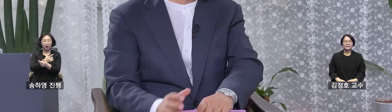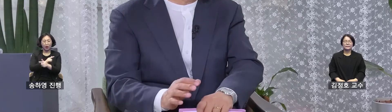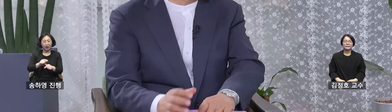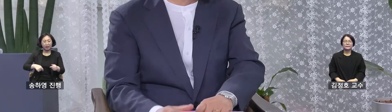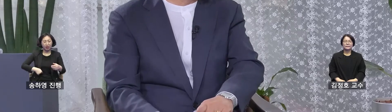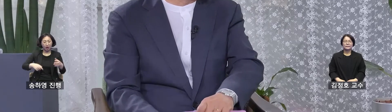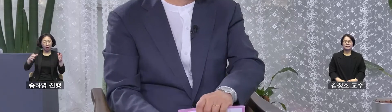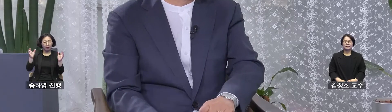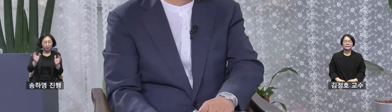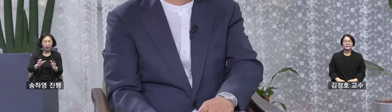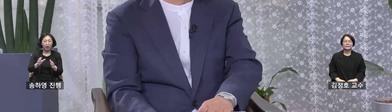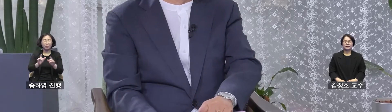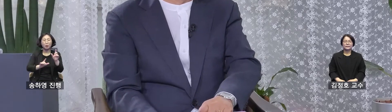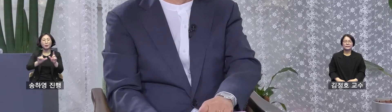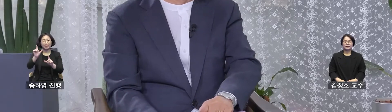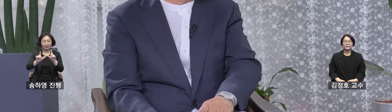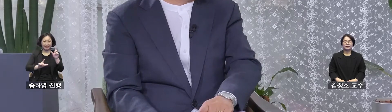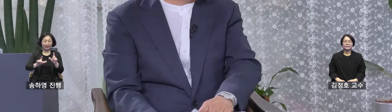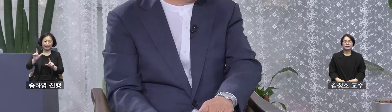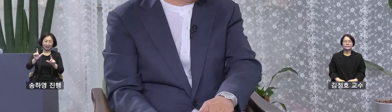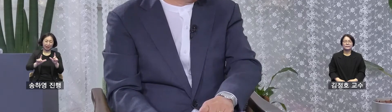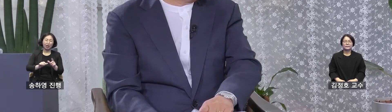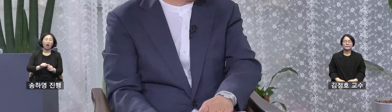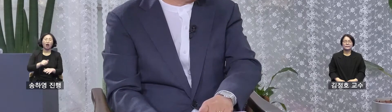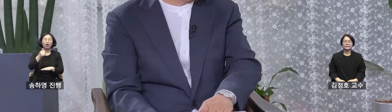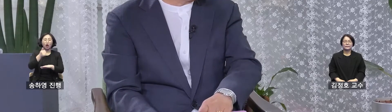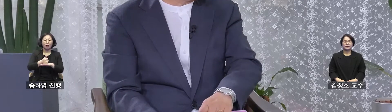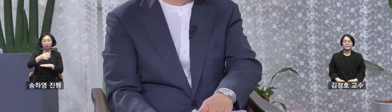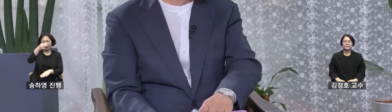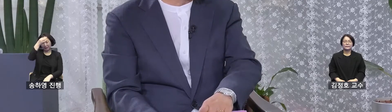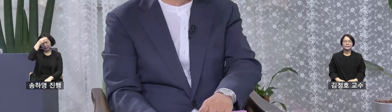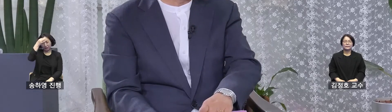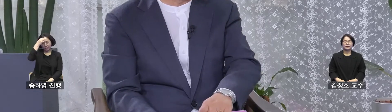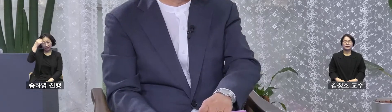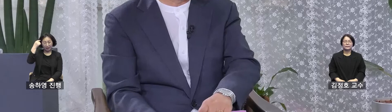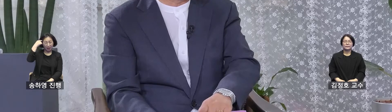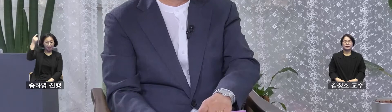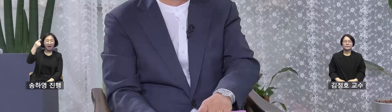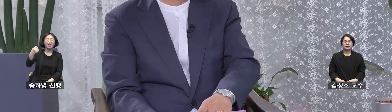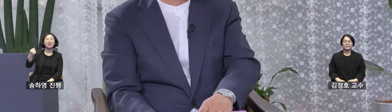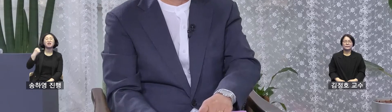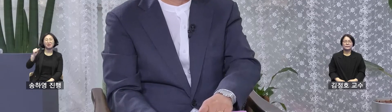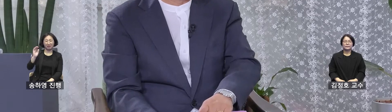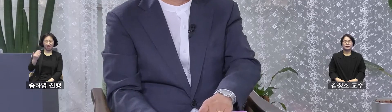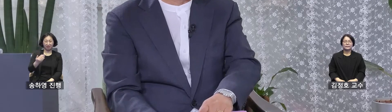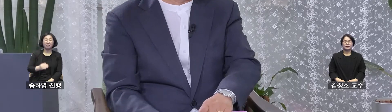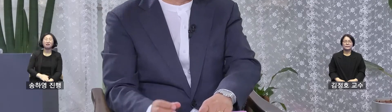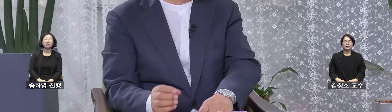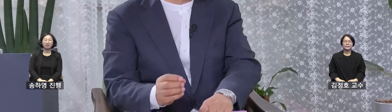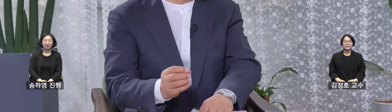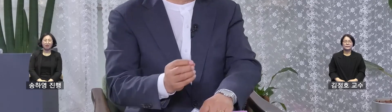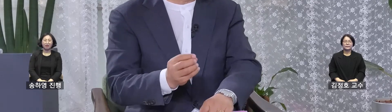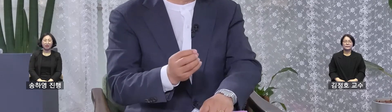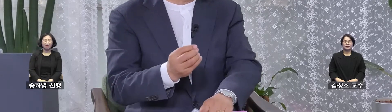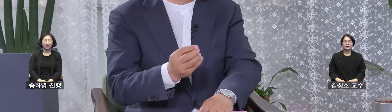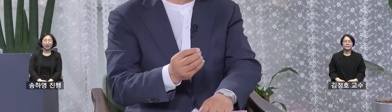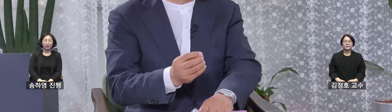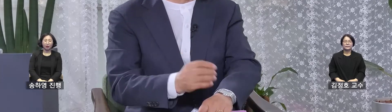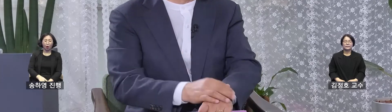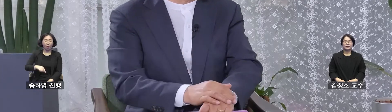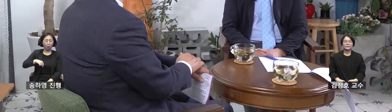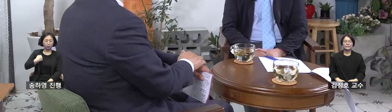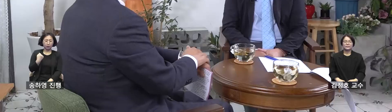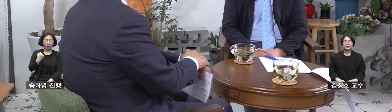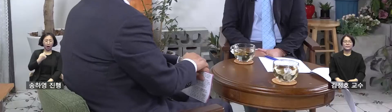모든 협력들이 이제 네. 기술을 네. 개발시키는 원동력이 되는데 네. 이제 홀로